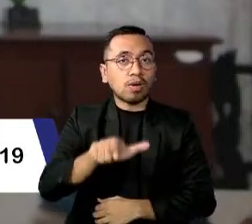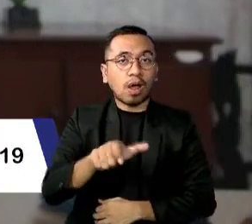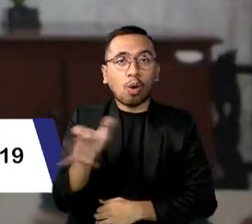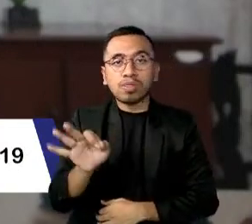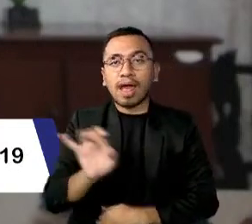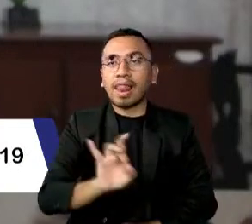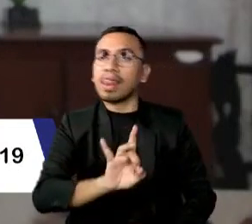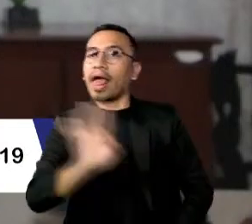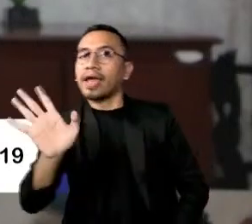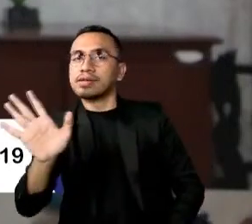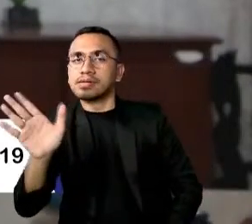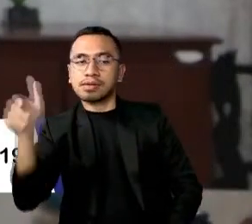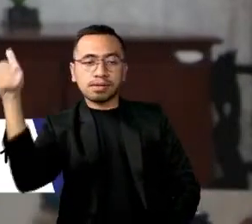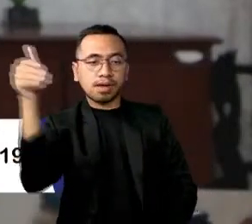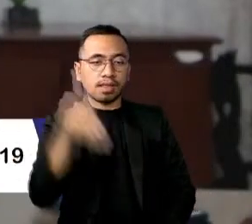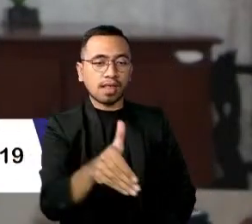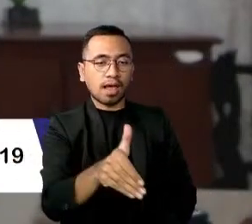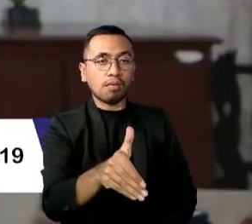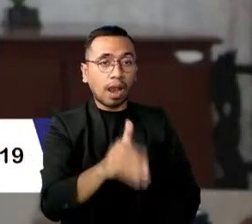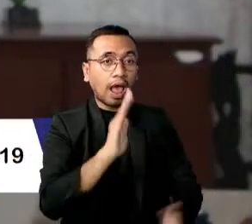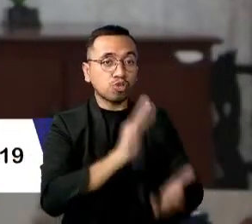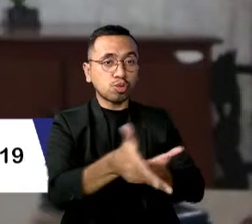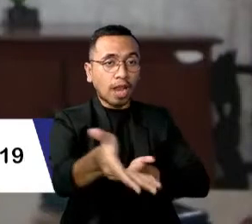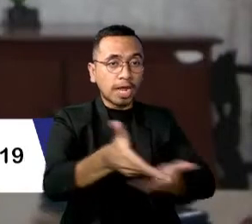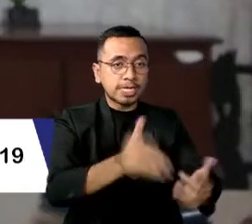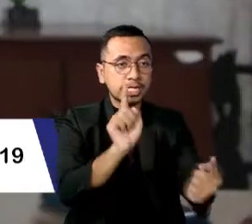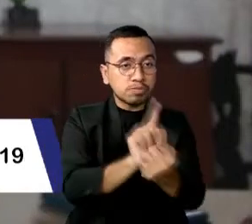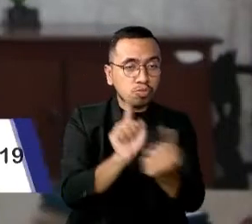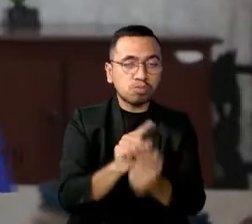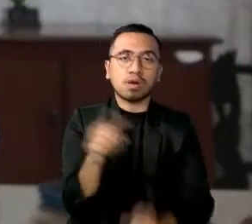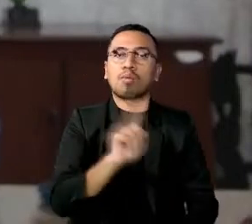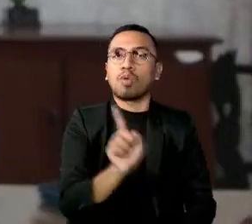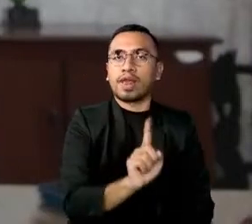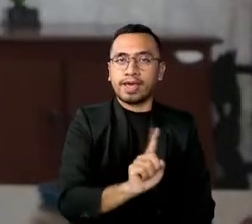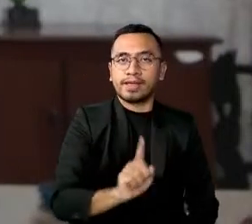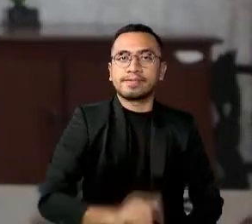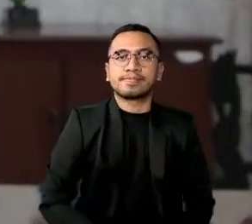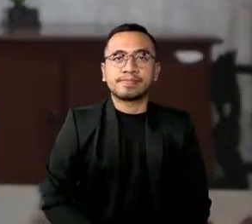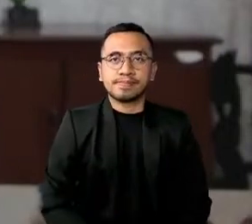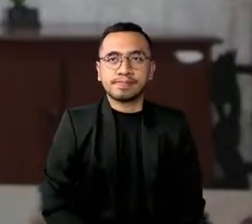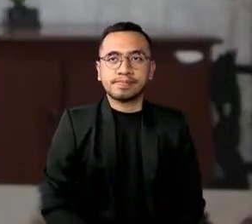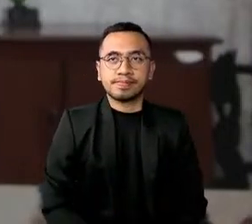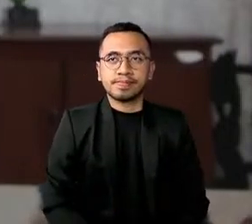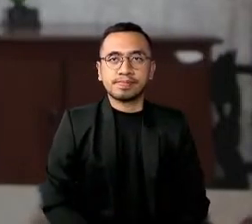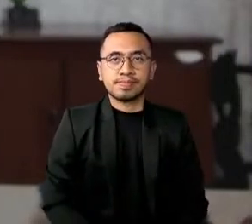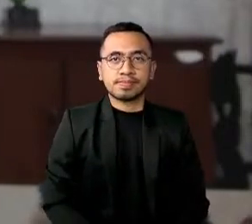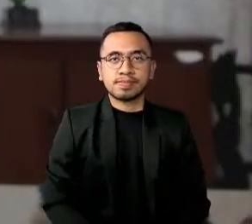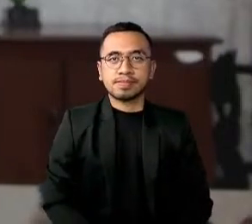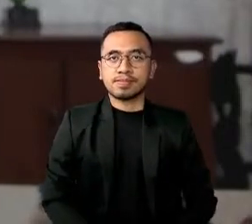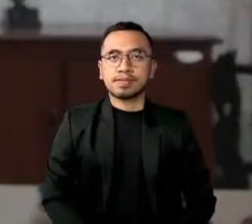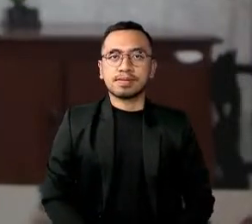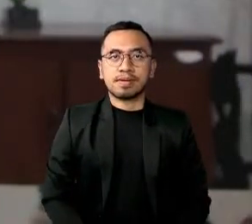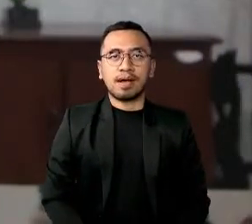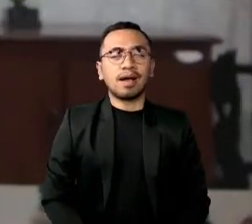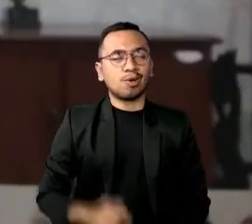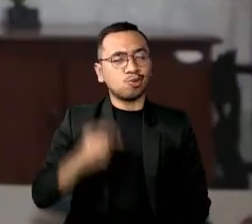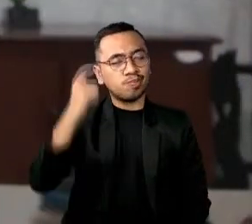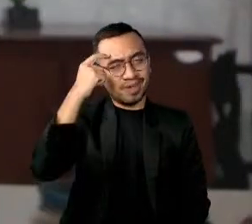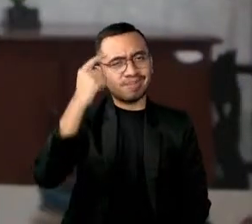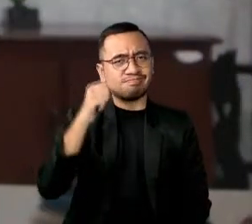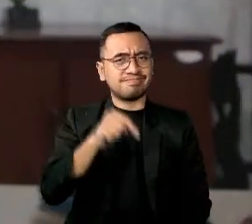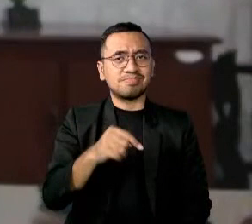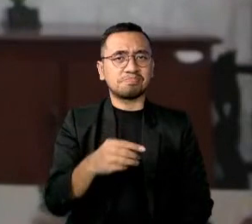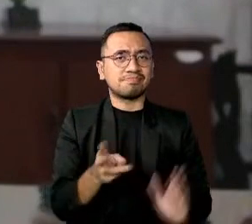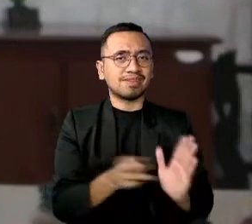lebih lebih lebar Aku suka roti jalan-jalan protokol Wid ganti lah kayak rasanya juga masalah sulfamate Fatin